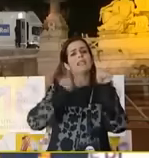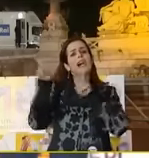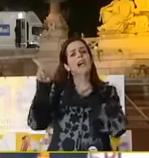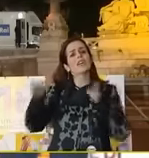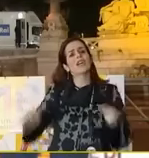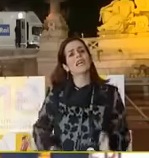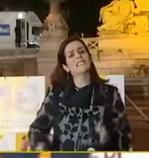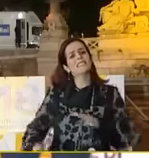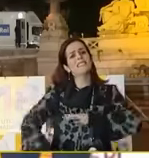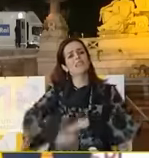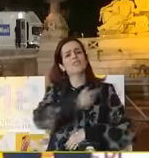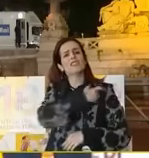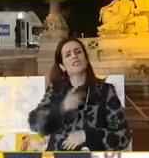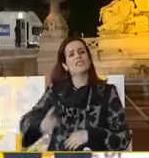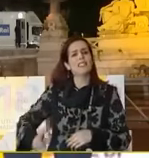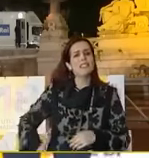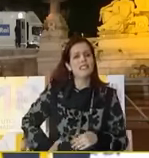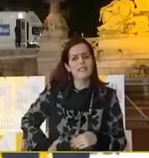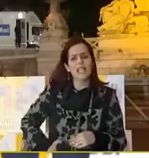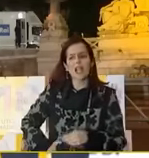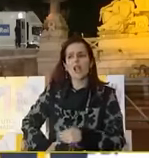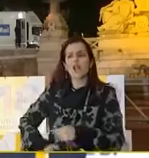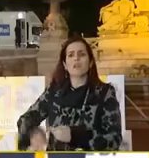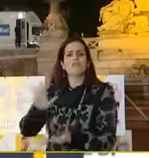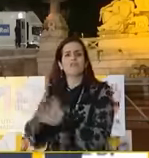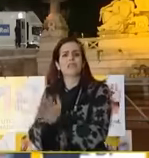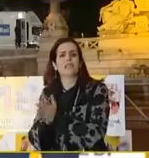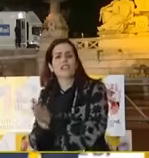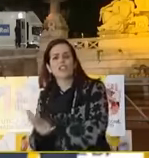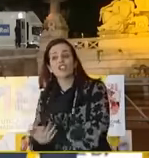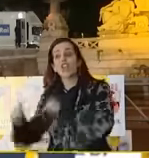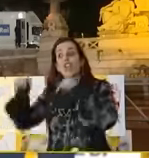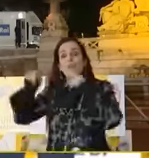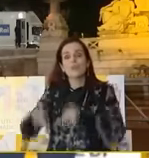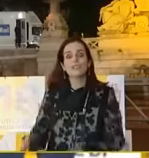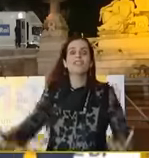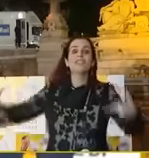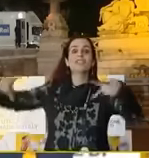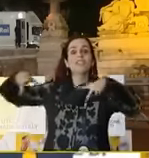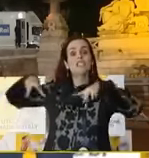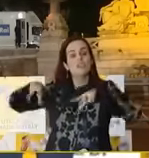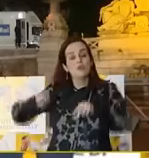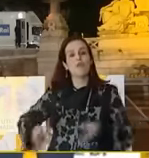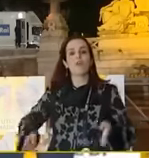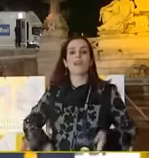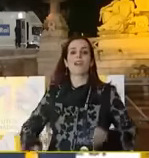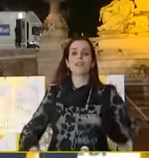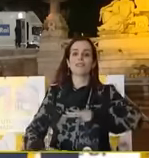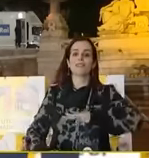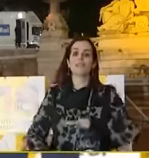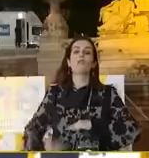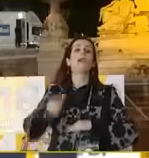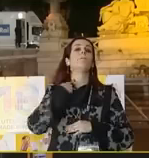sindaco, trombato, che è stato ricandidato qui e perderà di nuovo.